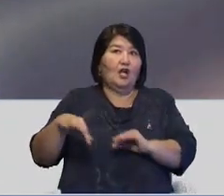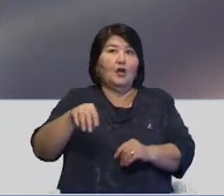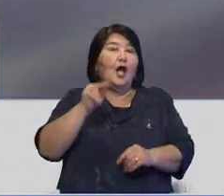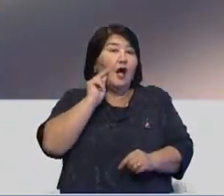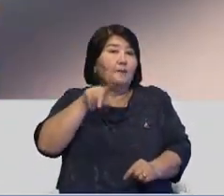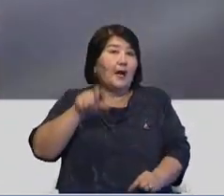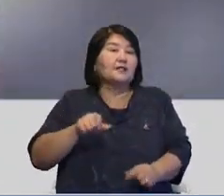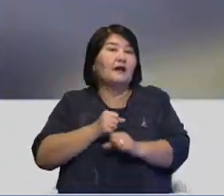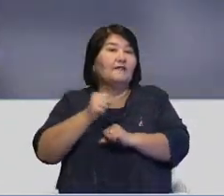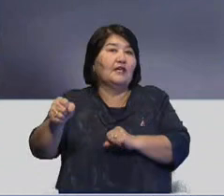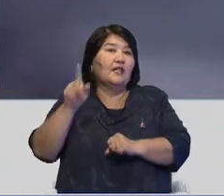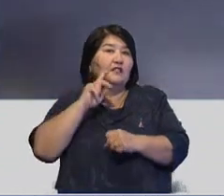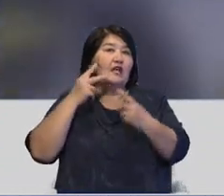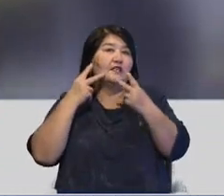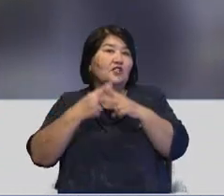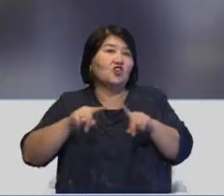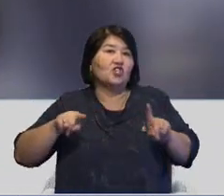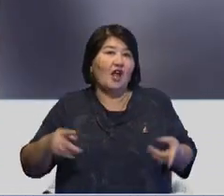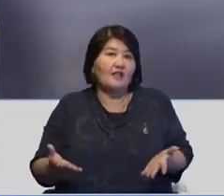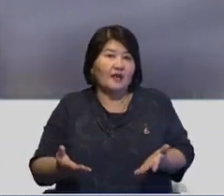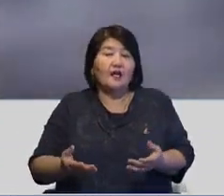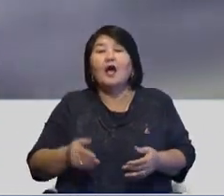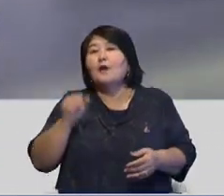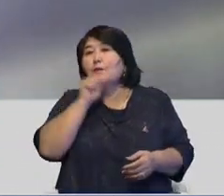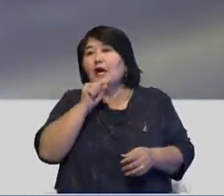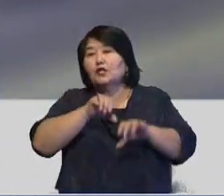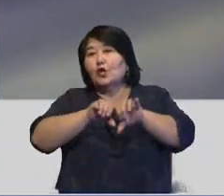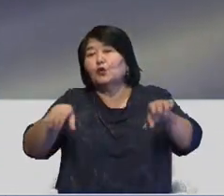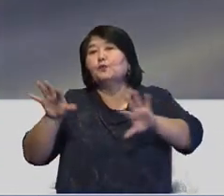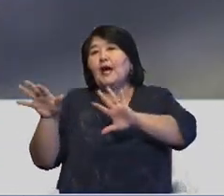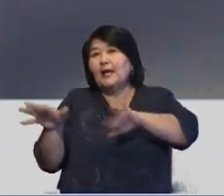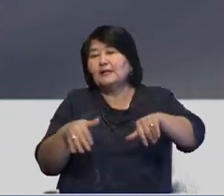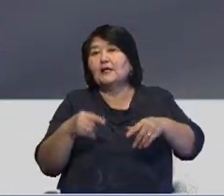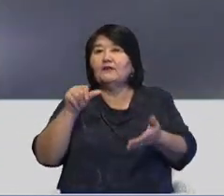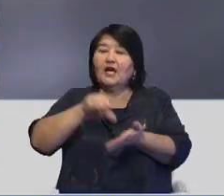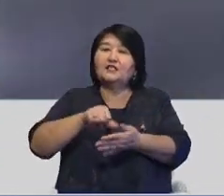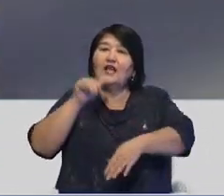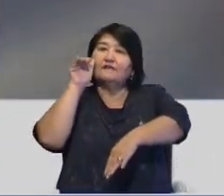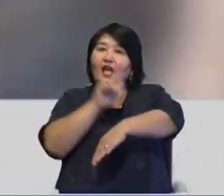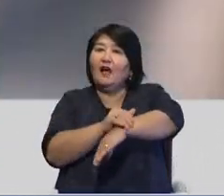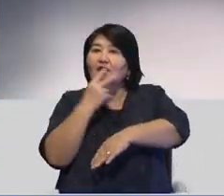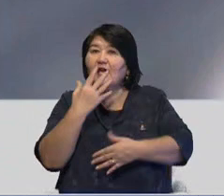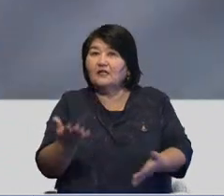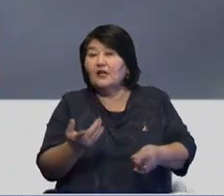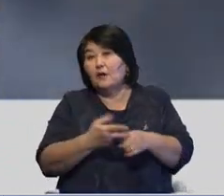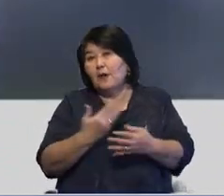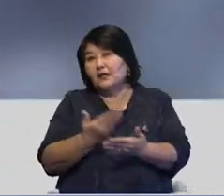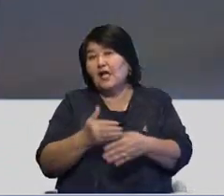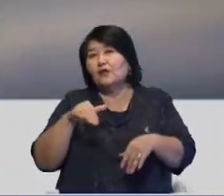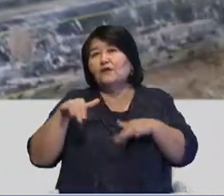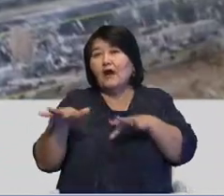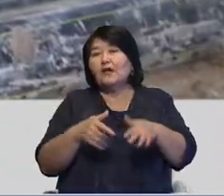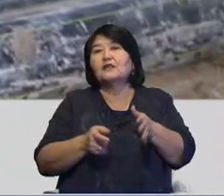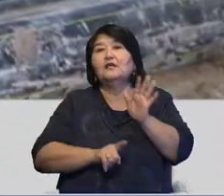подозреваемые во дворный в изолятор временного содержания Похищенные трубы изъяты в качестве вещественных доказа по данному факту